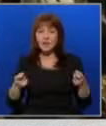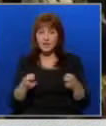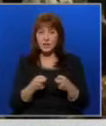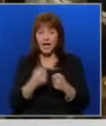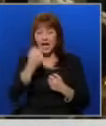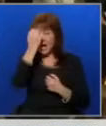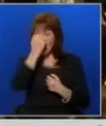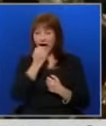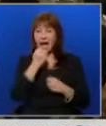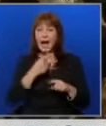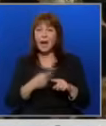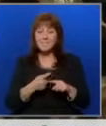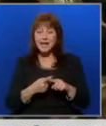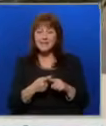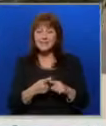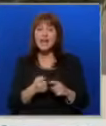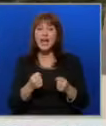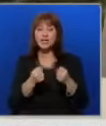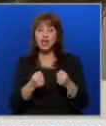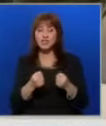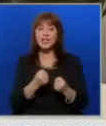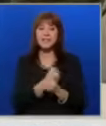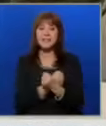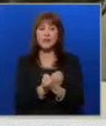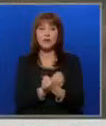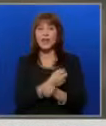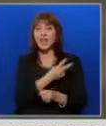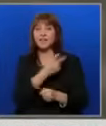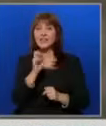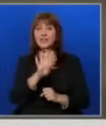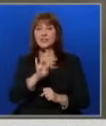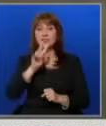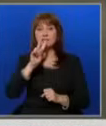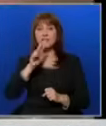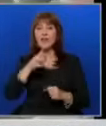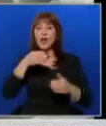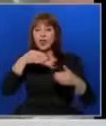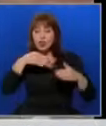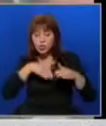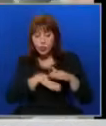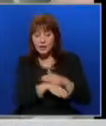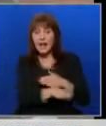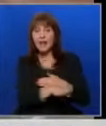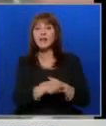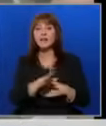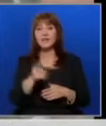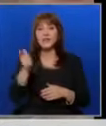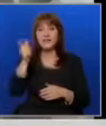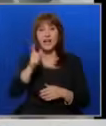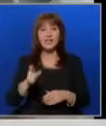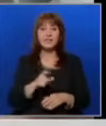Хамас държи заложниците си общо 242 в тунелите под ивицата Газа. Всички са били